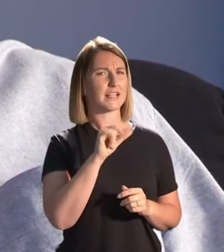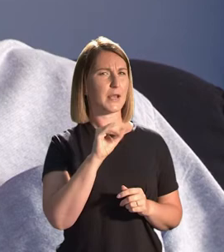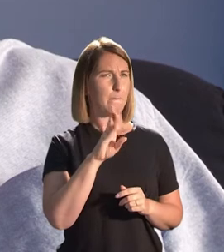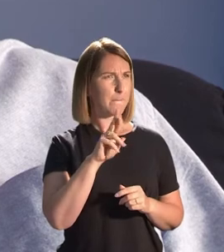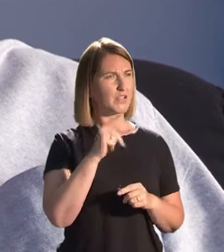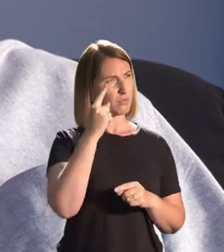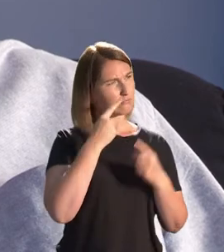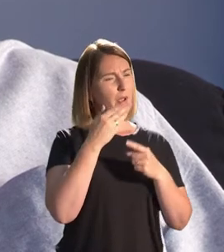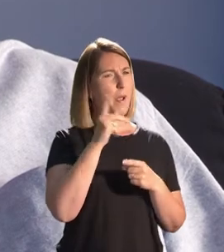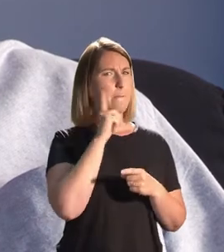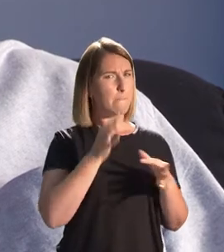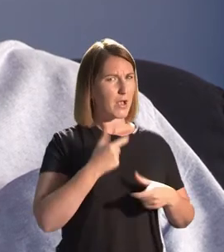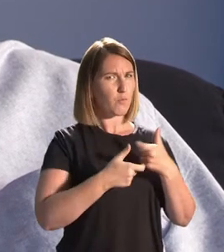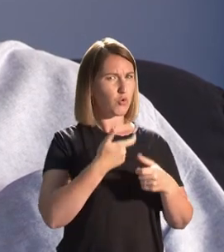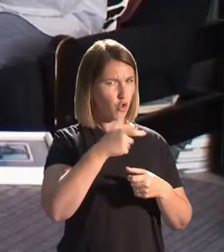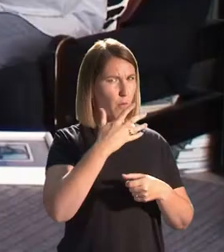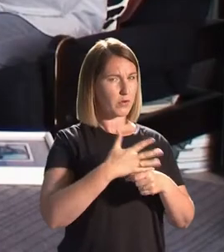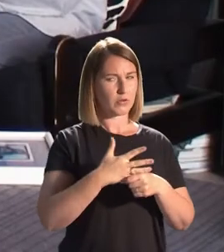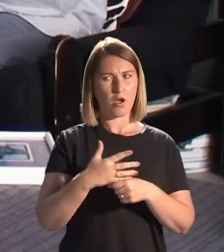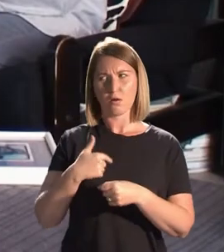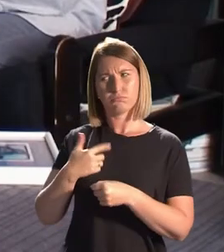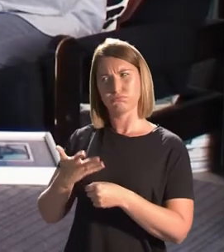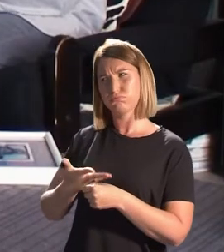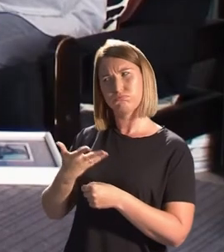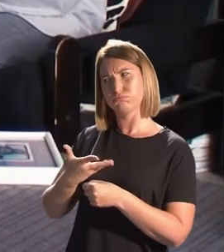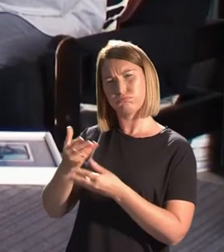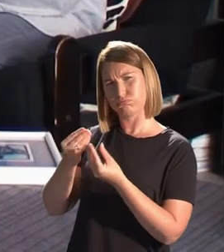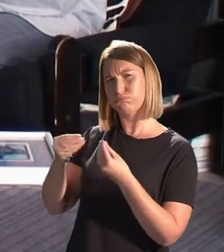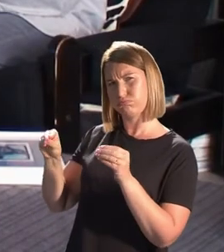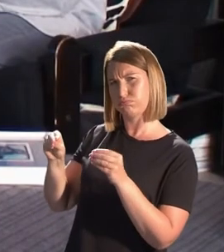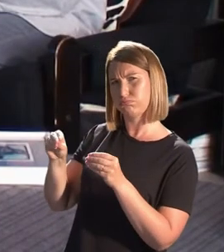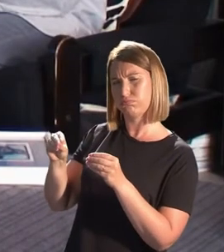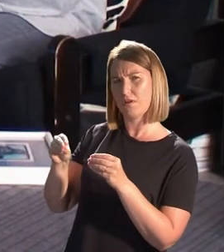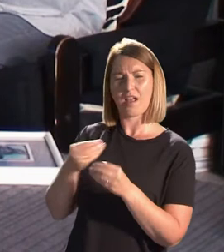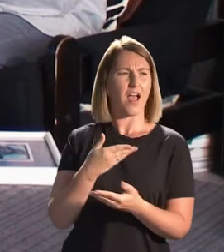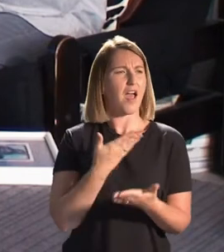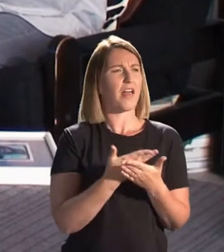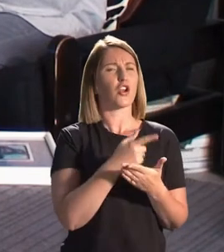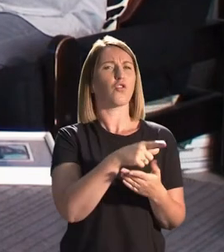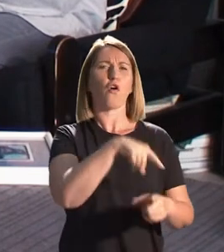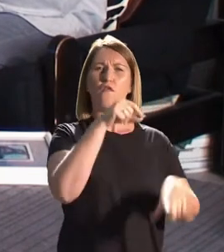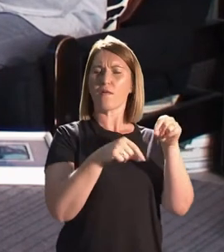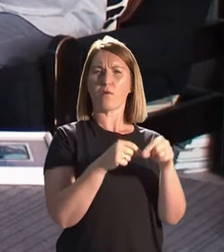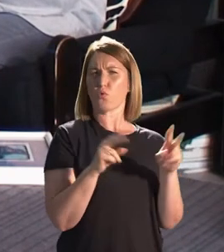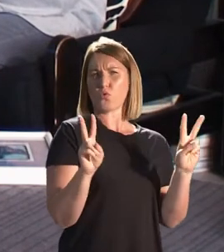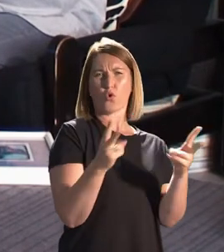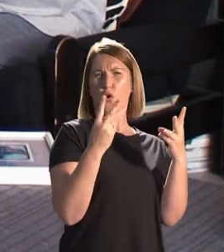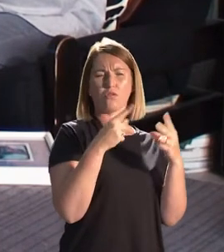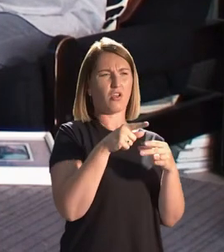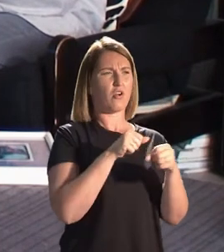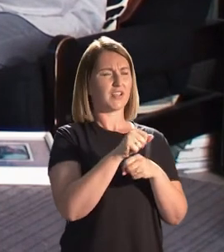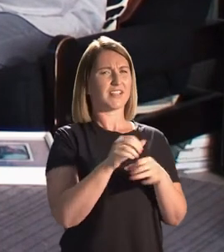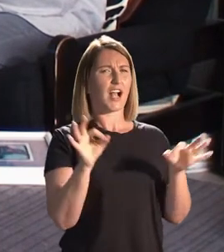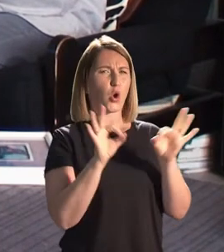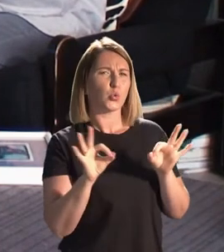150 pan wykonał. Oj, chyba więcej. A skąd to się wzięło z Ex Librisami? Skąd się wzięło? Bo ta sztuka